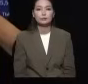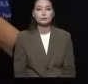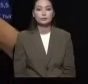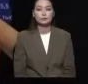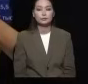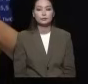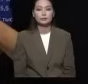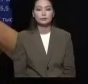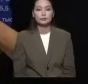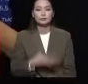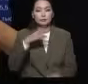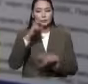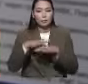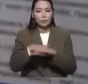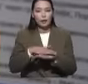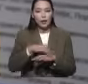Біздің еліміз үшін, Қазақстан үшін